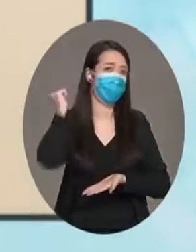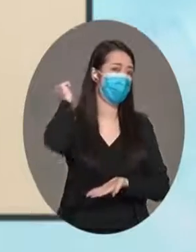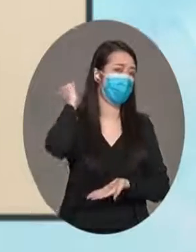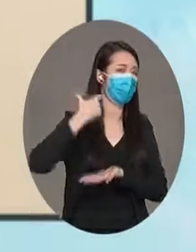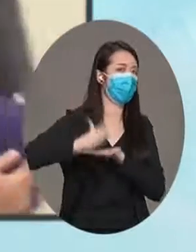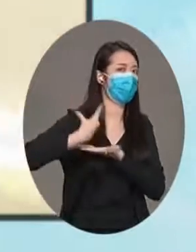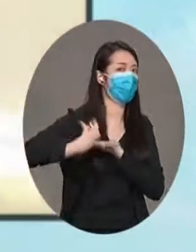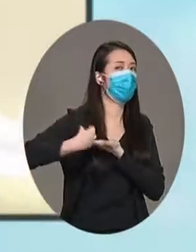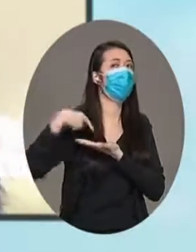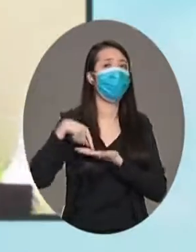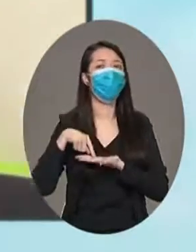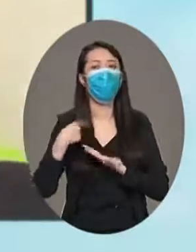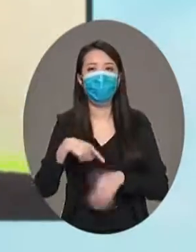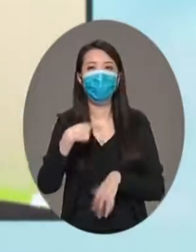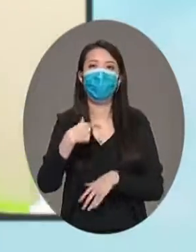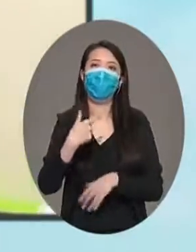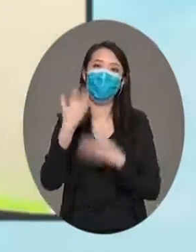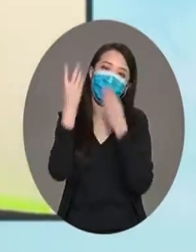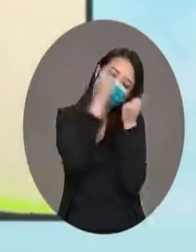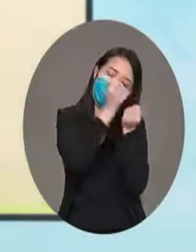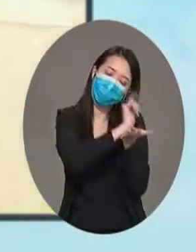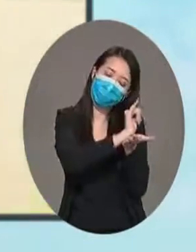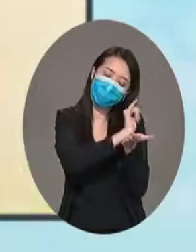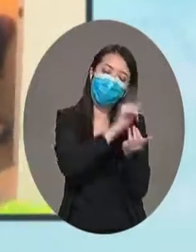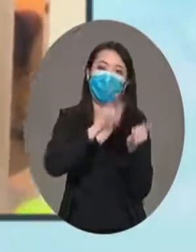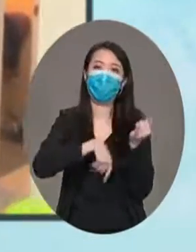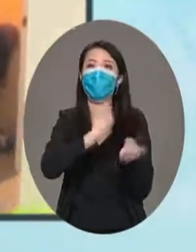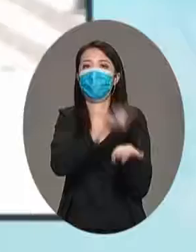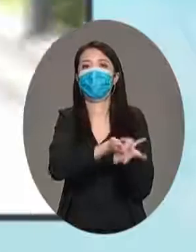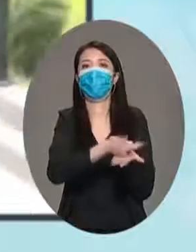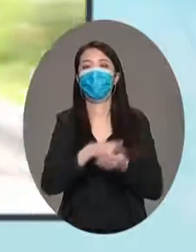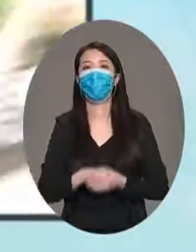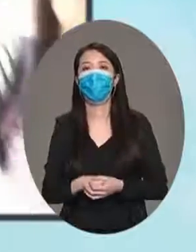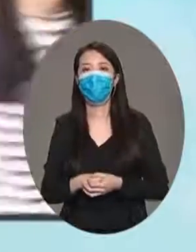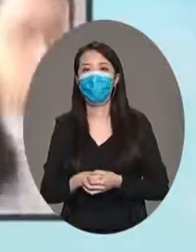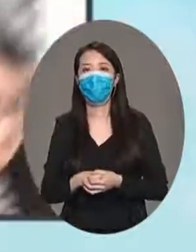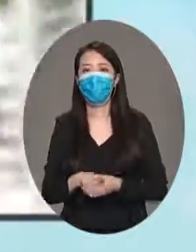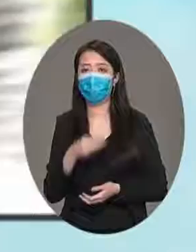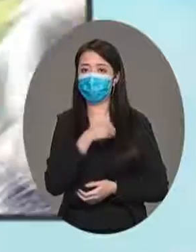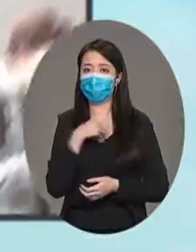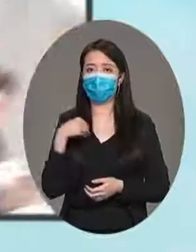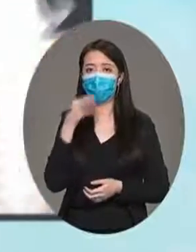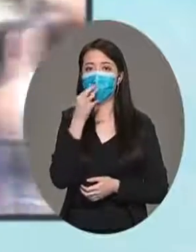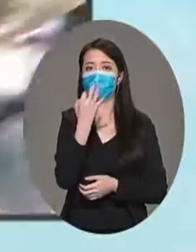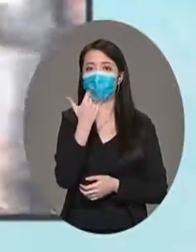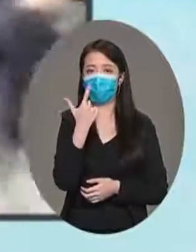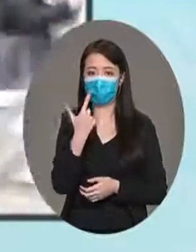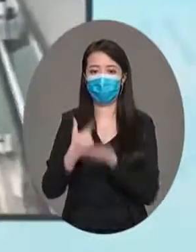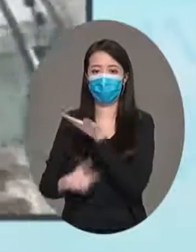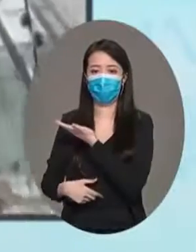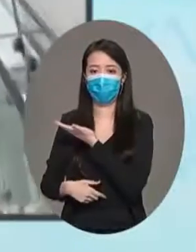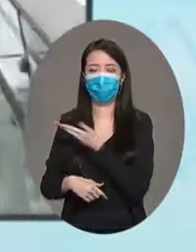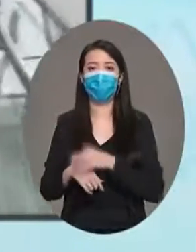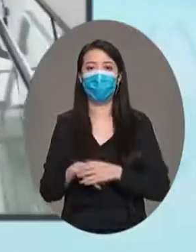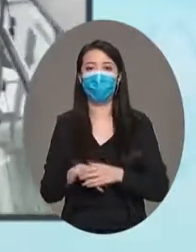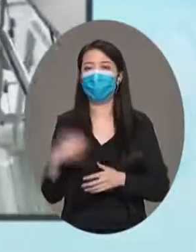抽脂疗程，麻醉后在手术期间昏迷，最终不治。涉事的38岁医生关孝之